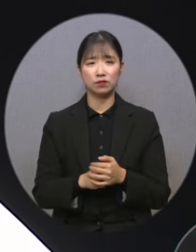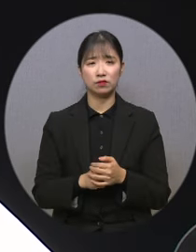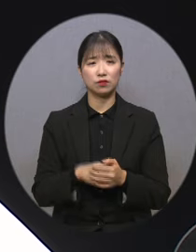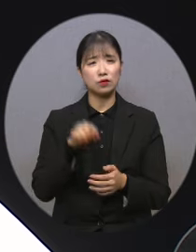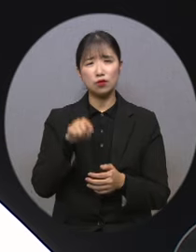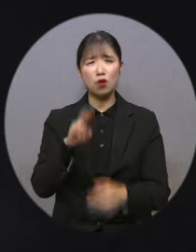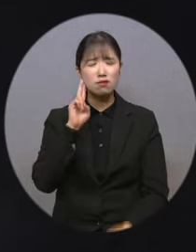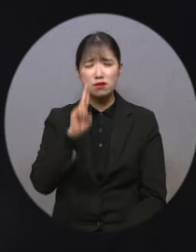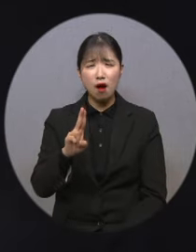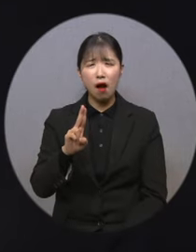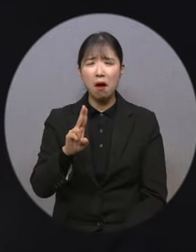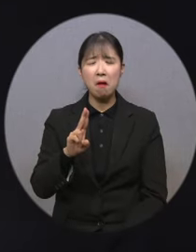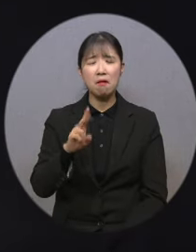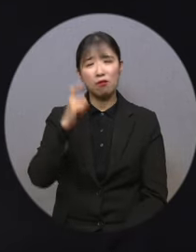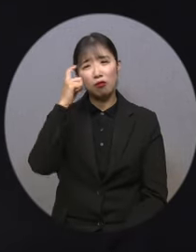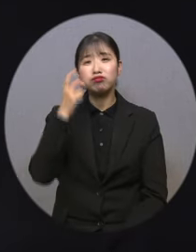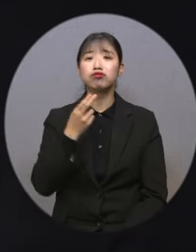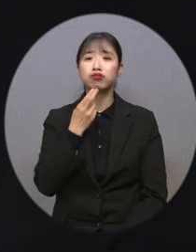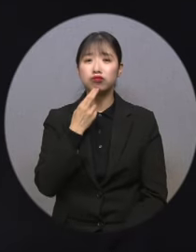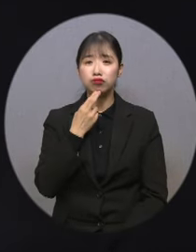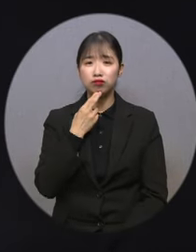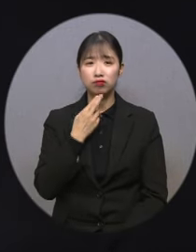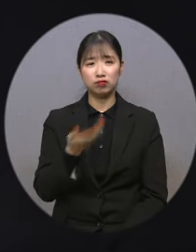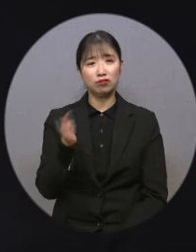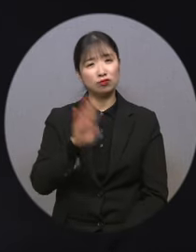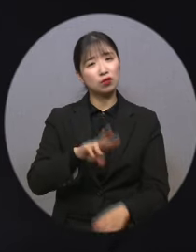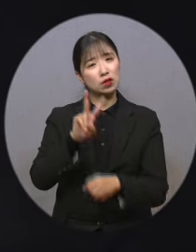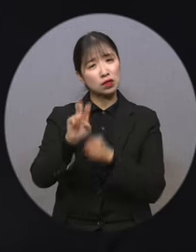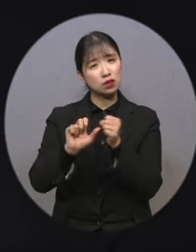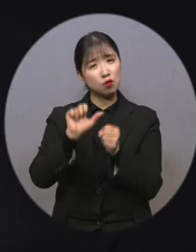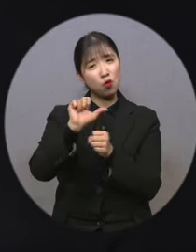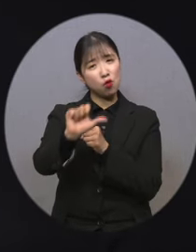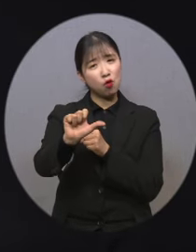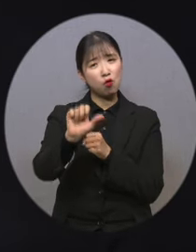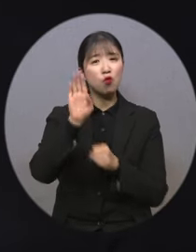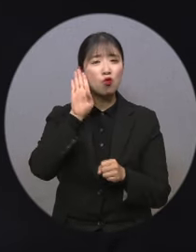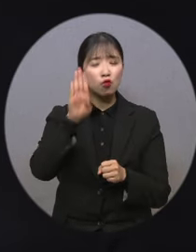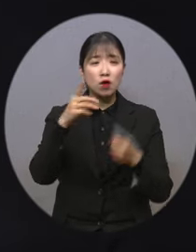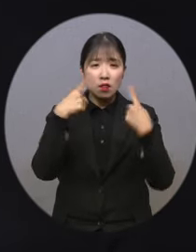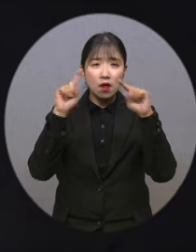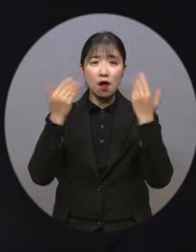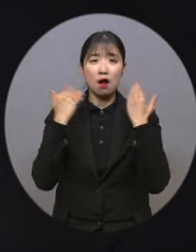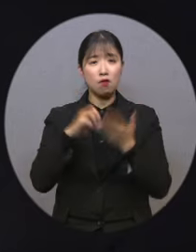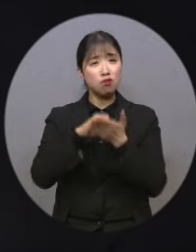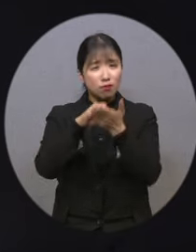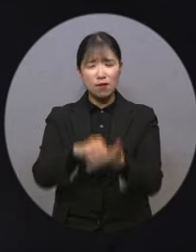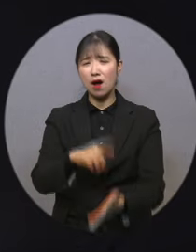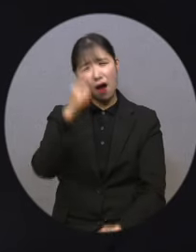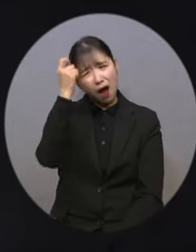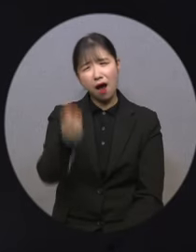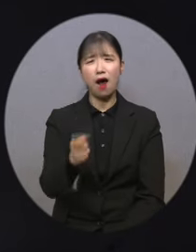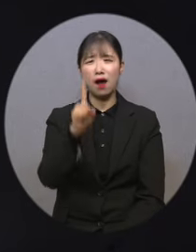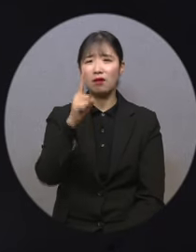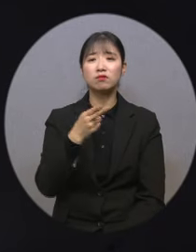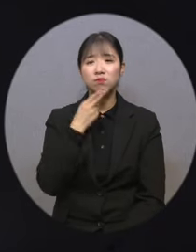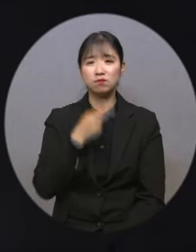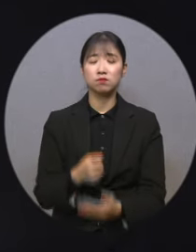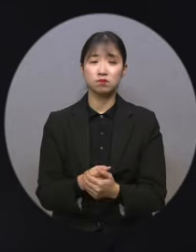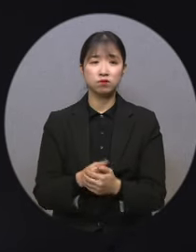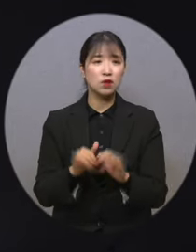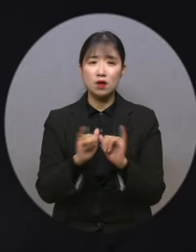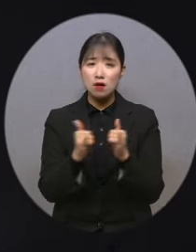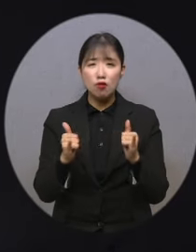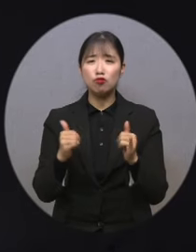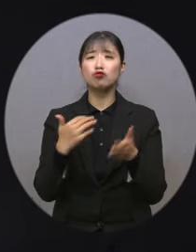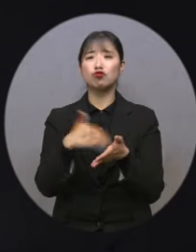심각하게 생각하지 않는데 하여튼 25년 후에는 대학교 입학 하는 사람이 한 명도 없다는 거 인구가 그렇게